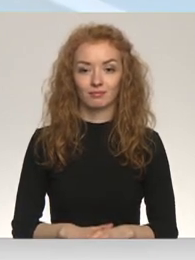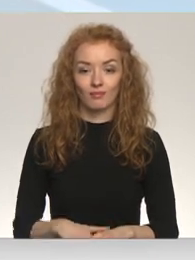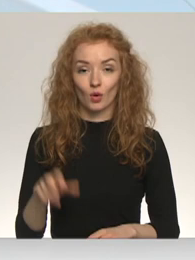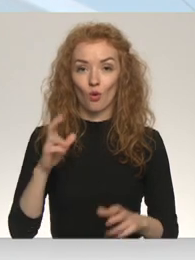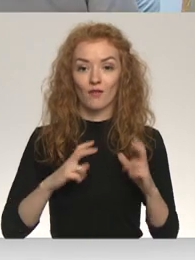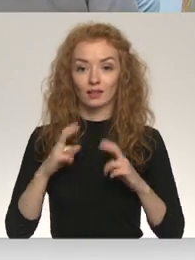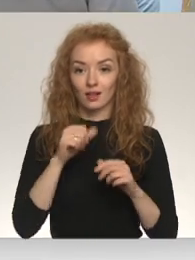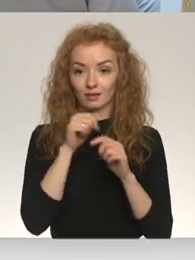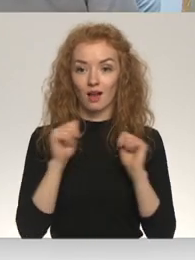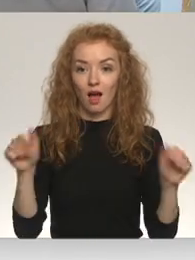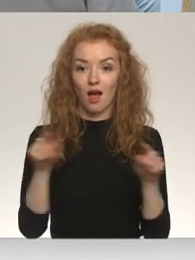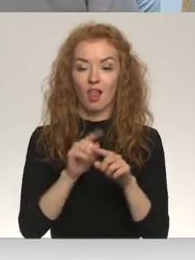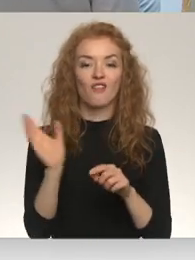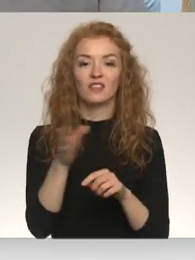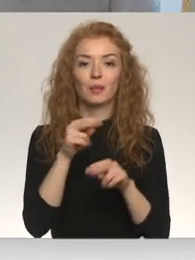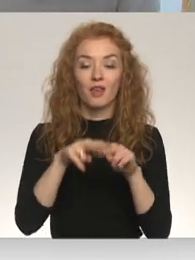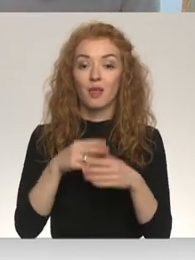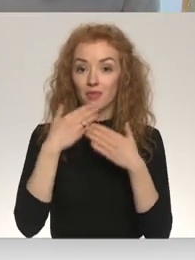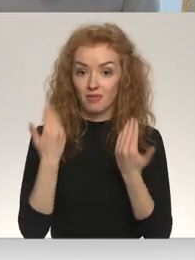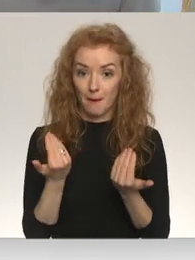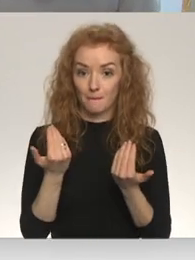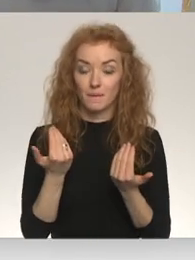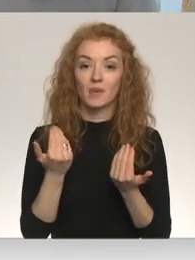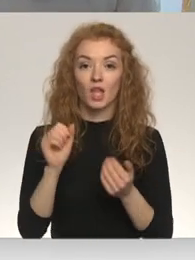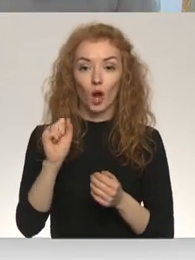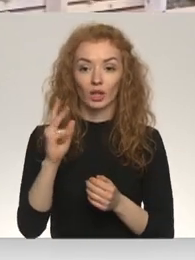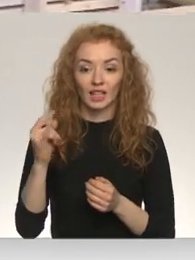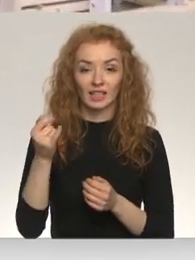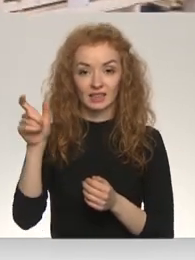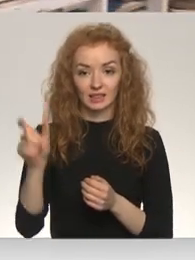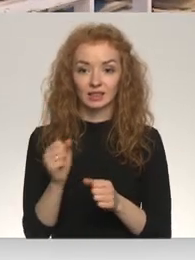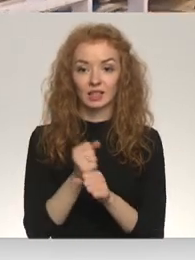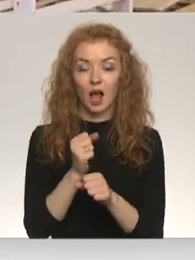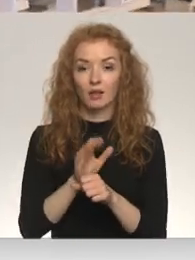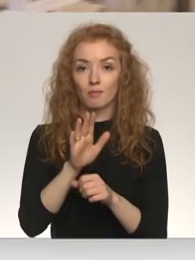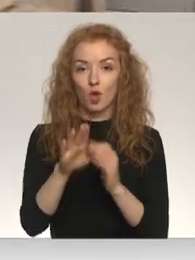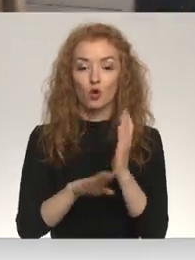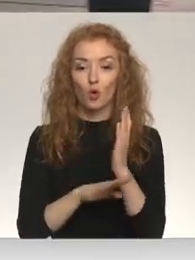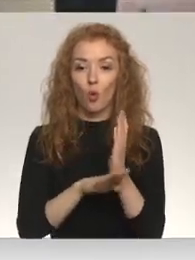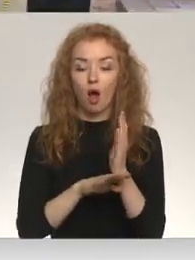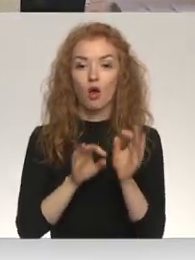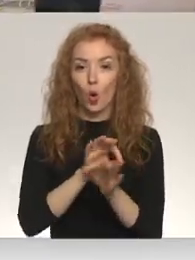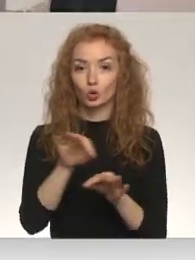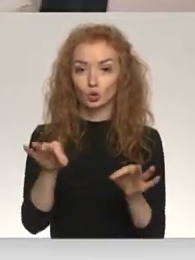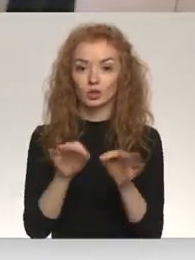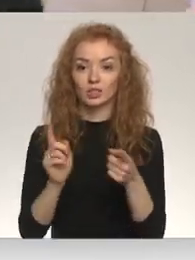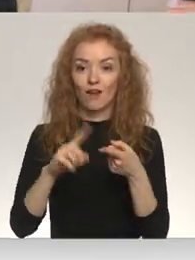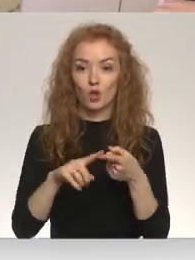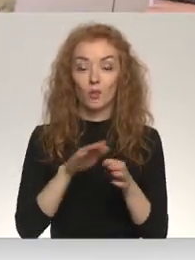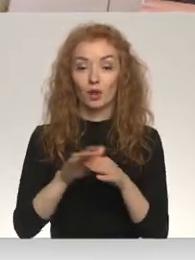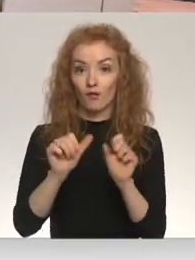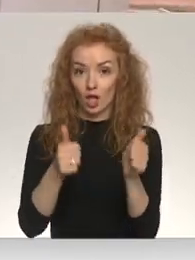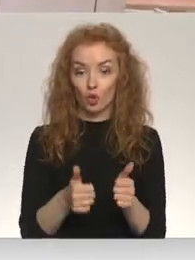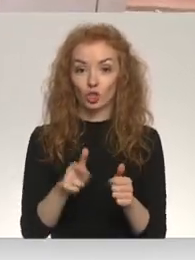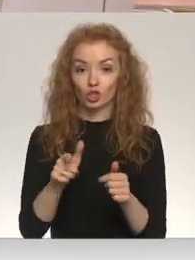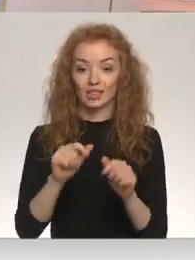Universitātes zālē visiem gan vietas nepietiek. Artūrs Ķīsis jau vairākus gadus strādā pie koka konstrukcijas savienojuma pilnveidošanas.